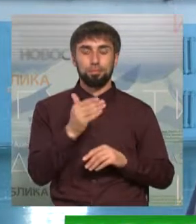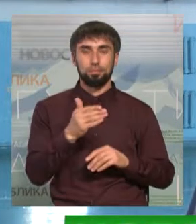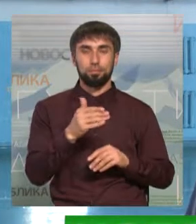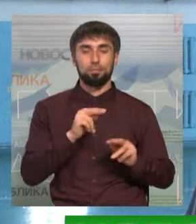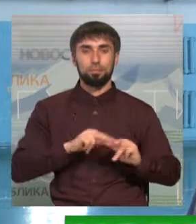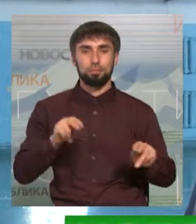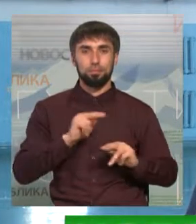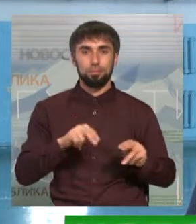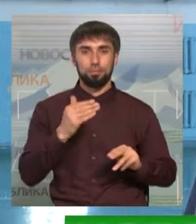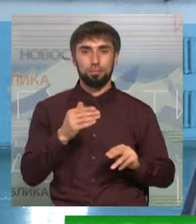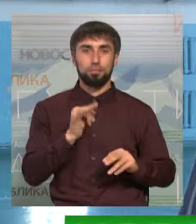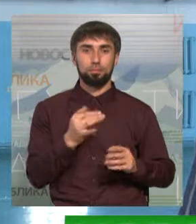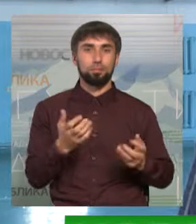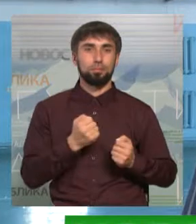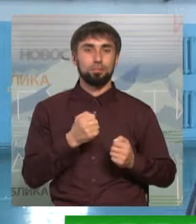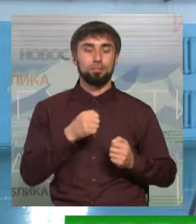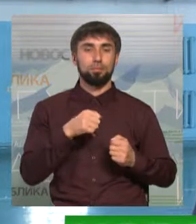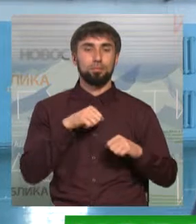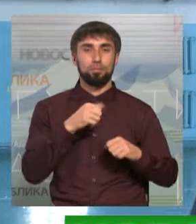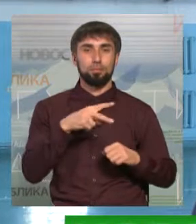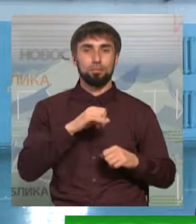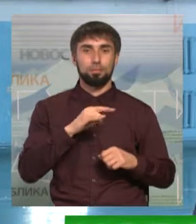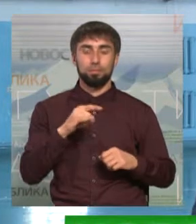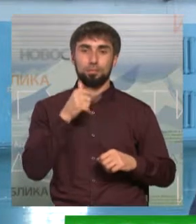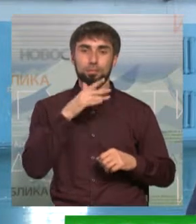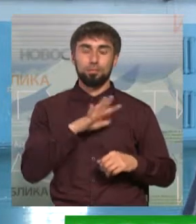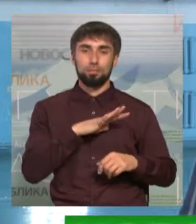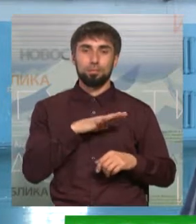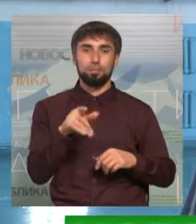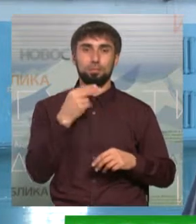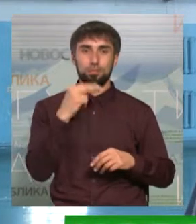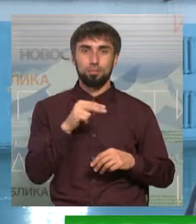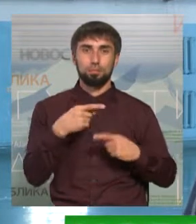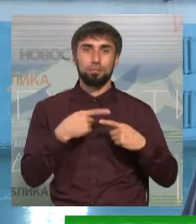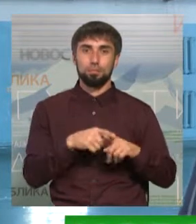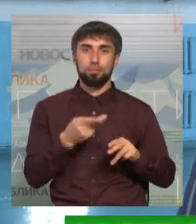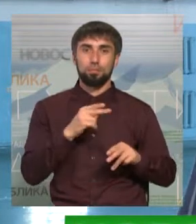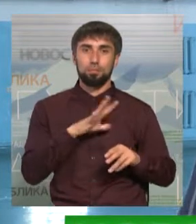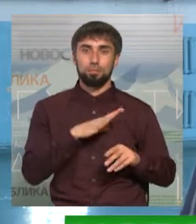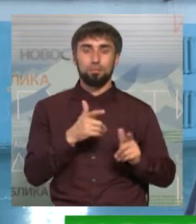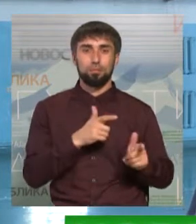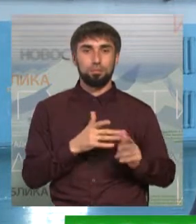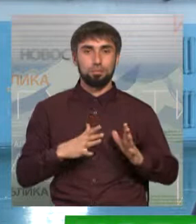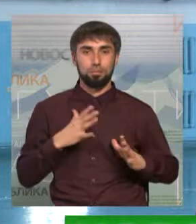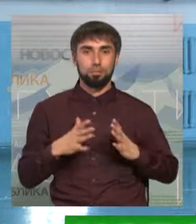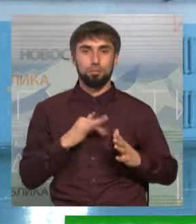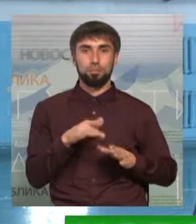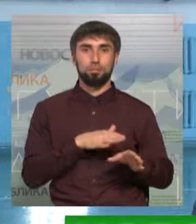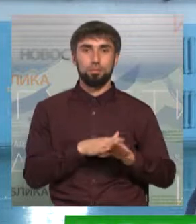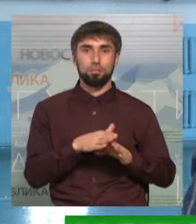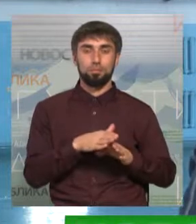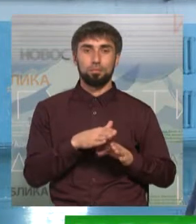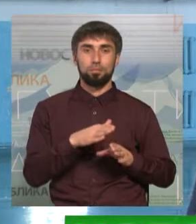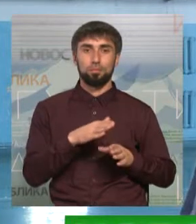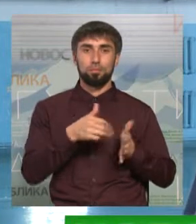Также тренера получили боксерские лапы, которые будут индивидуально, которые подтачивают технику спортсмена. Они тоже максимум полгода, год